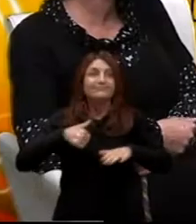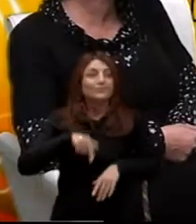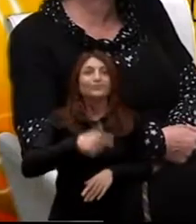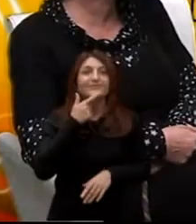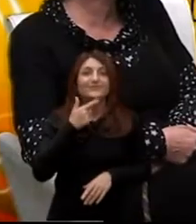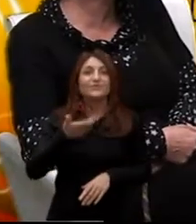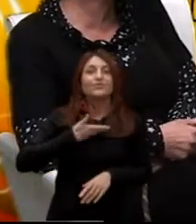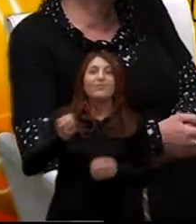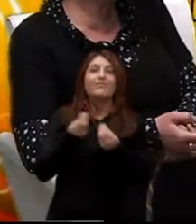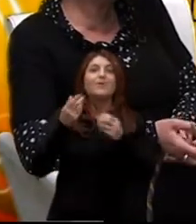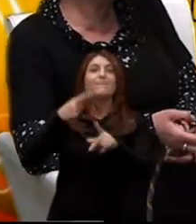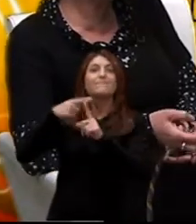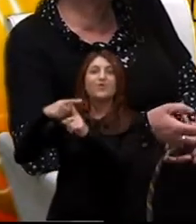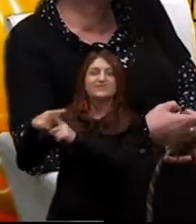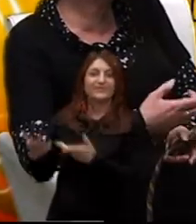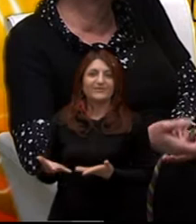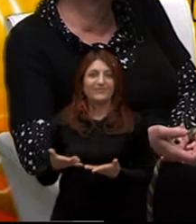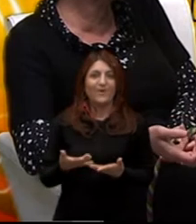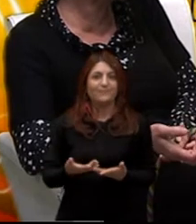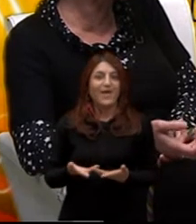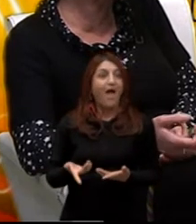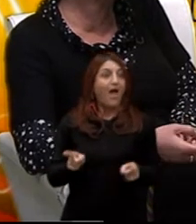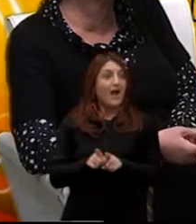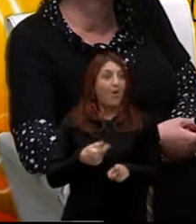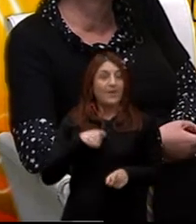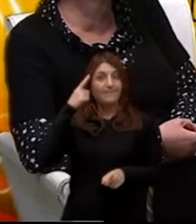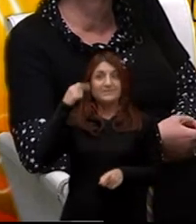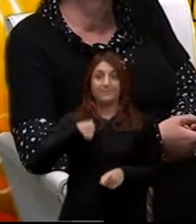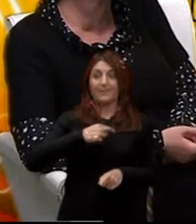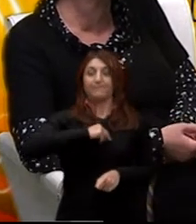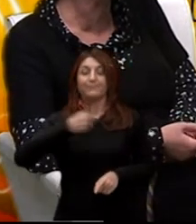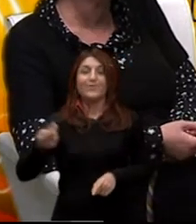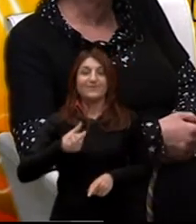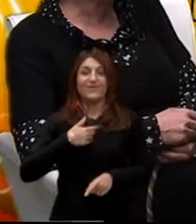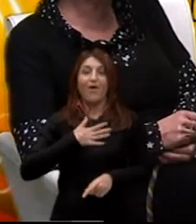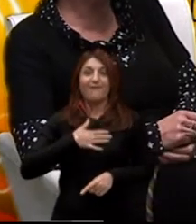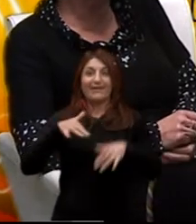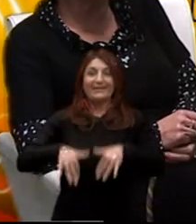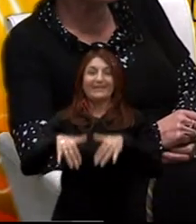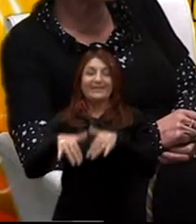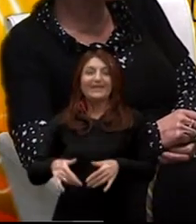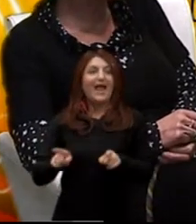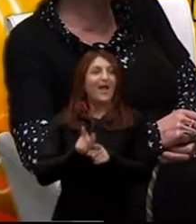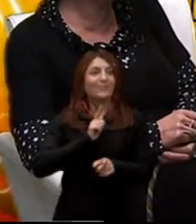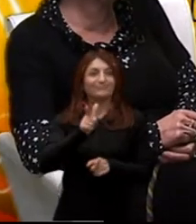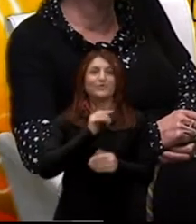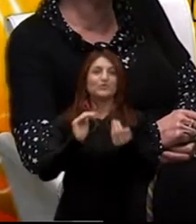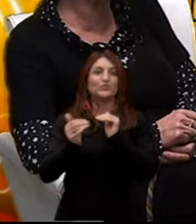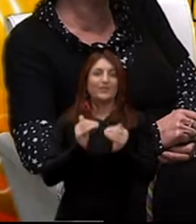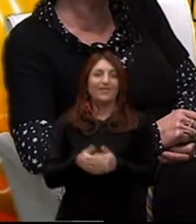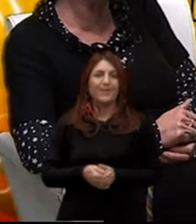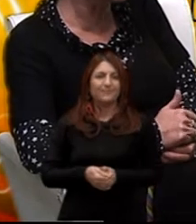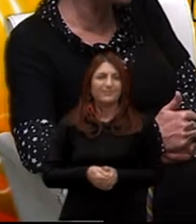gdje on... Da, zapravo gdje toga poziva na igru, odnosno poziva ga na suradnju. Jer djeca danas imaju